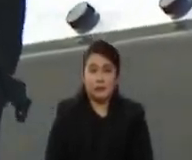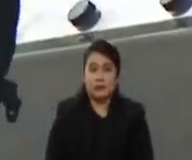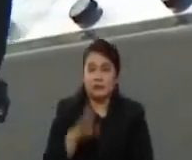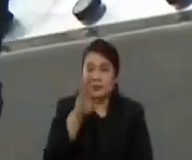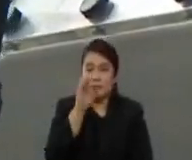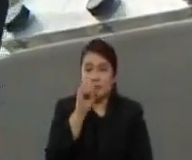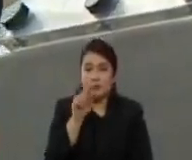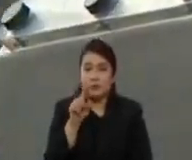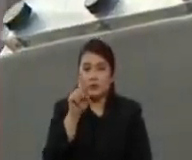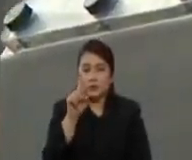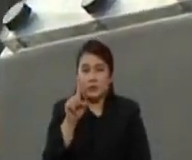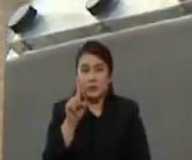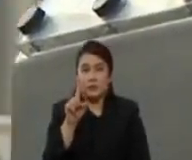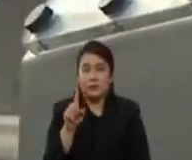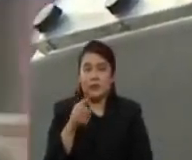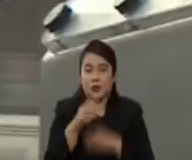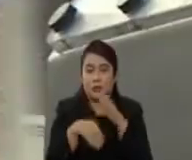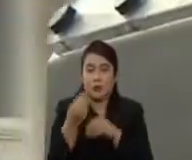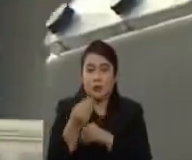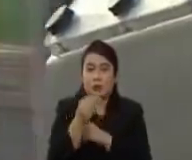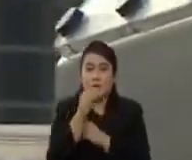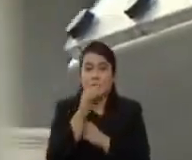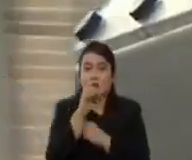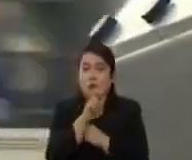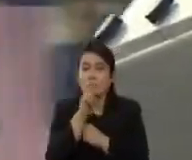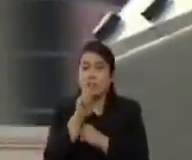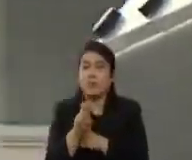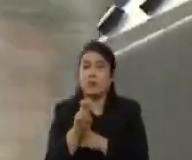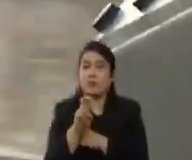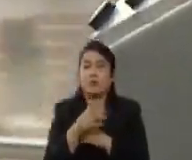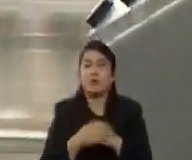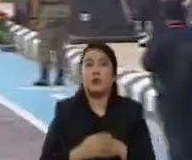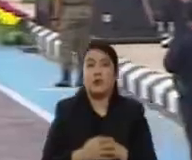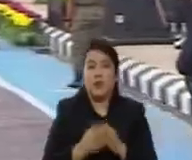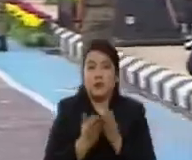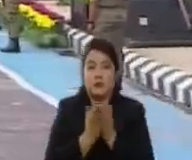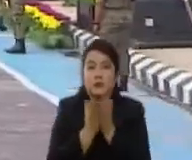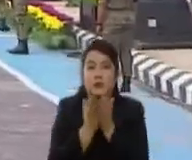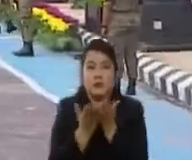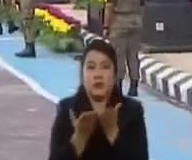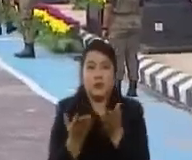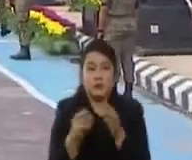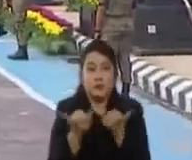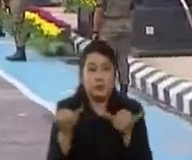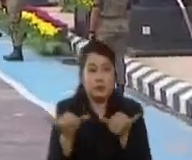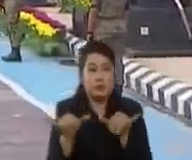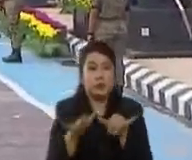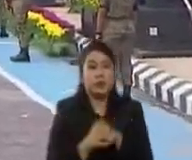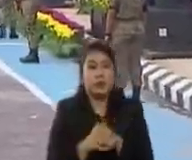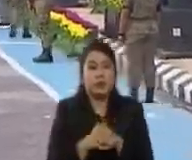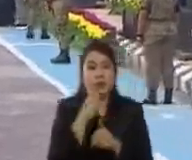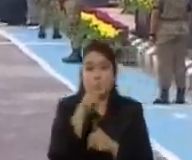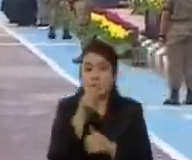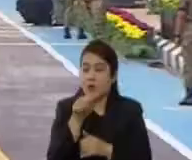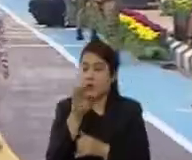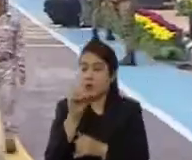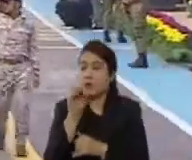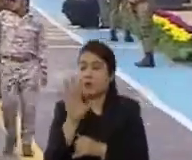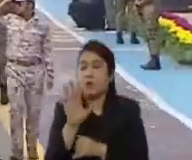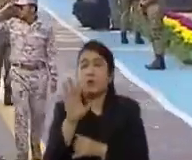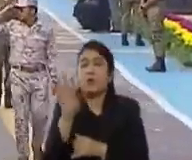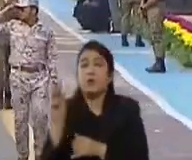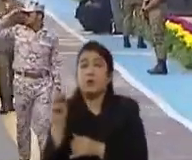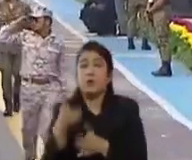Keluaran tahun 2020 merupakan rigid hull fender boat berukuran 12.50 meter